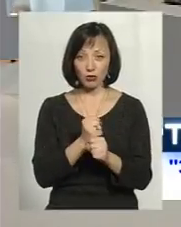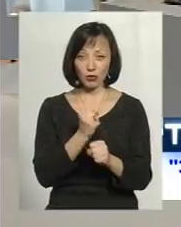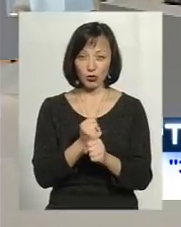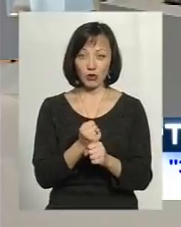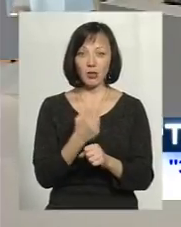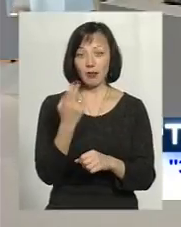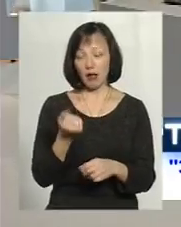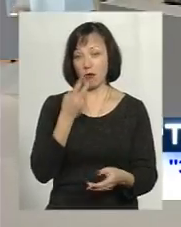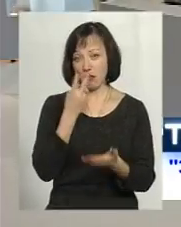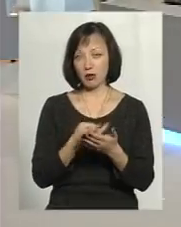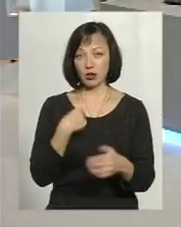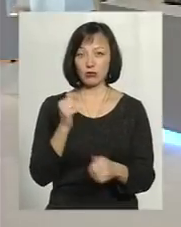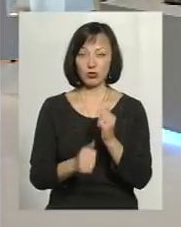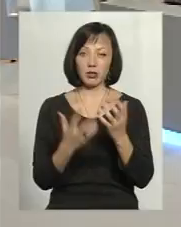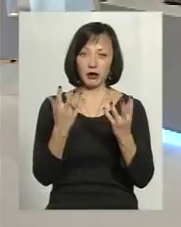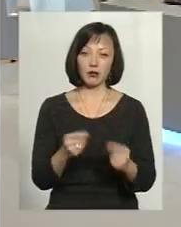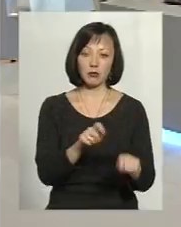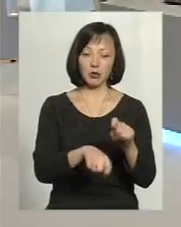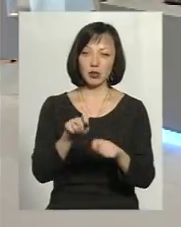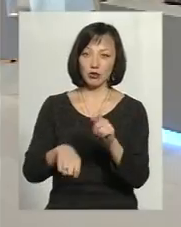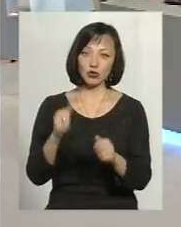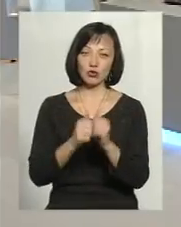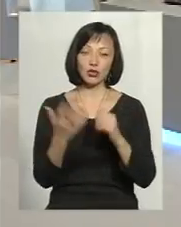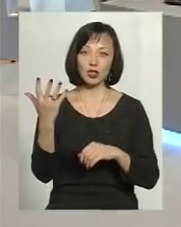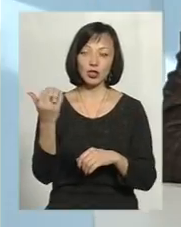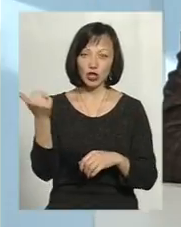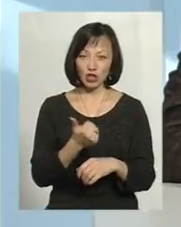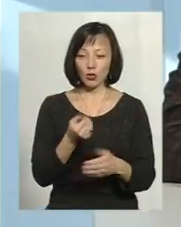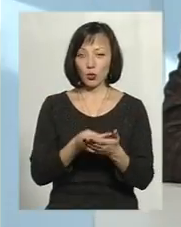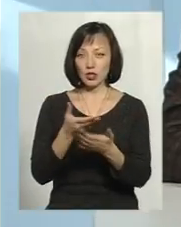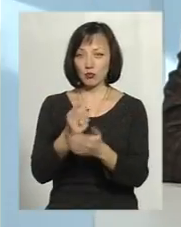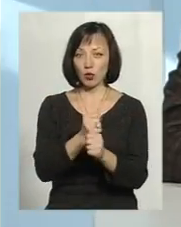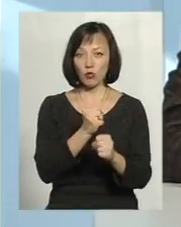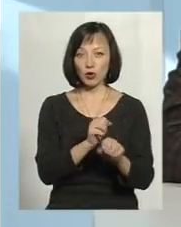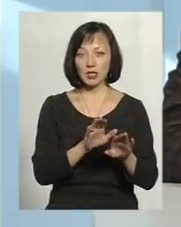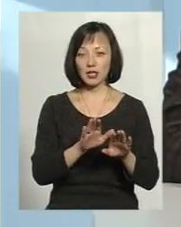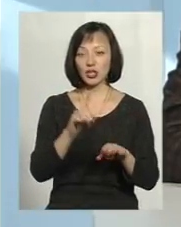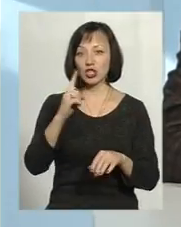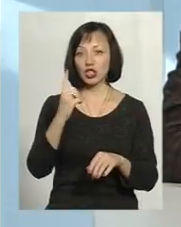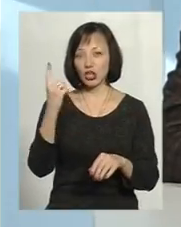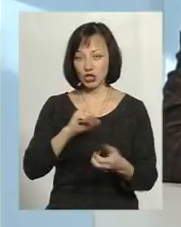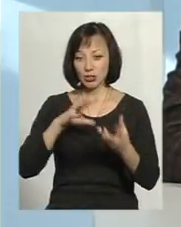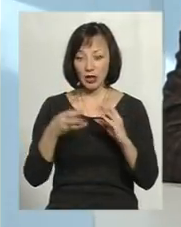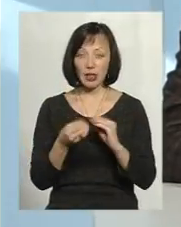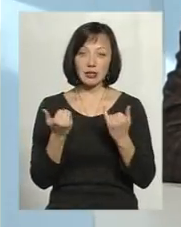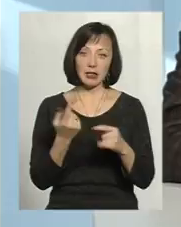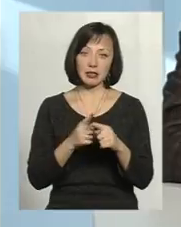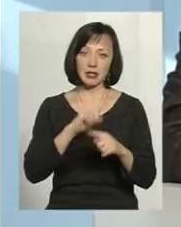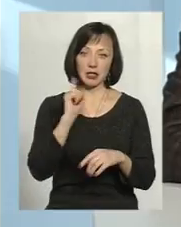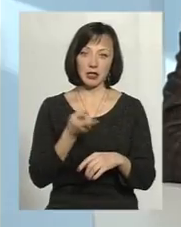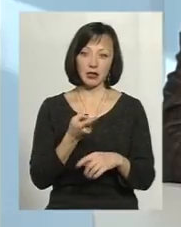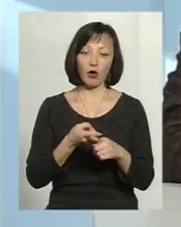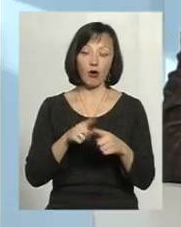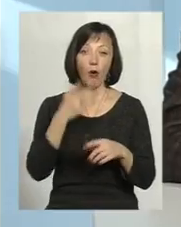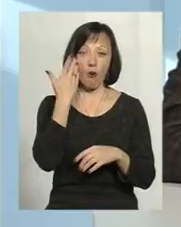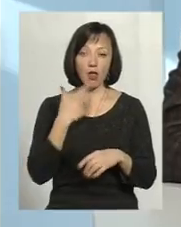з бачу, звичайно, командою. Я щоденно моніторю, щотижня ми оцінюємо безпосередню роботу тижневу, ну, але зараз це рік. Рік – це той